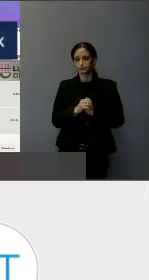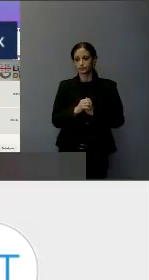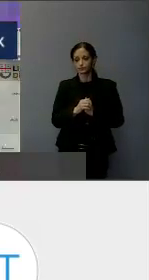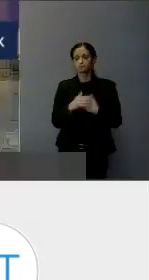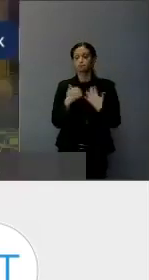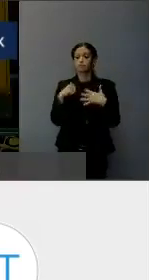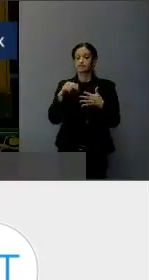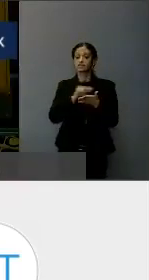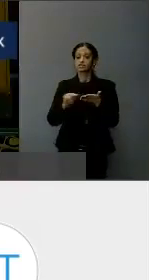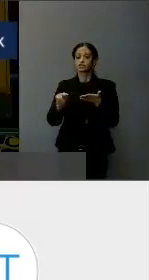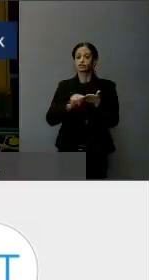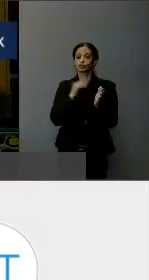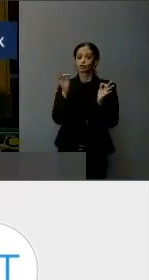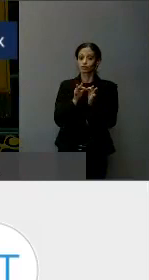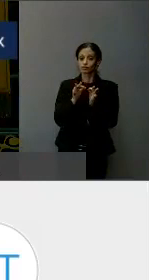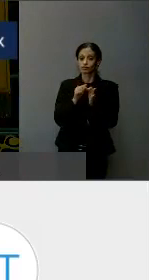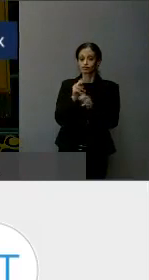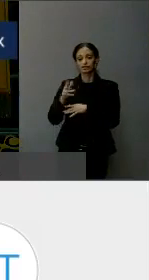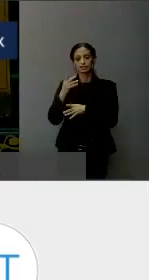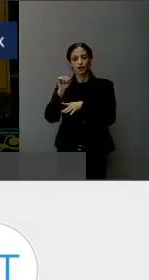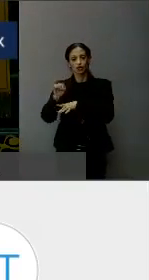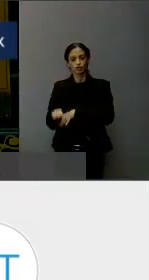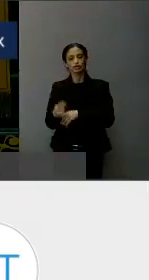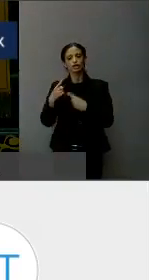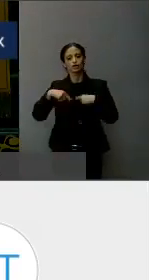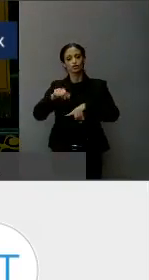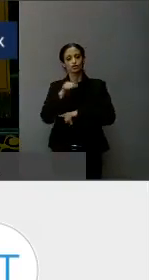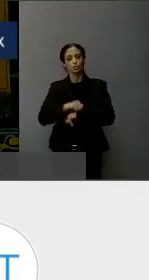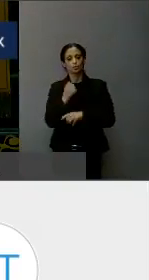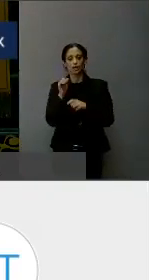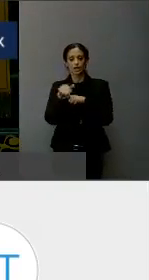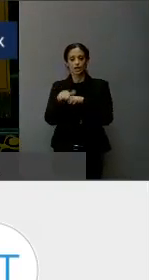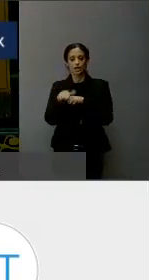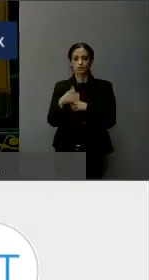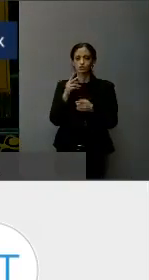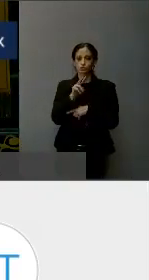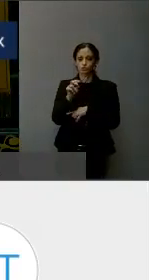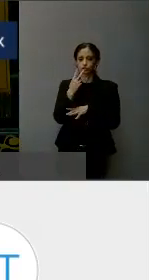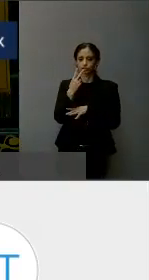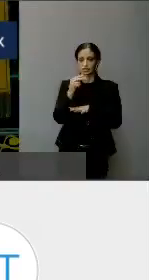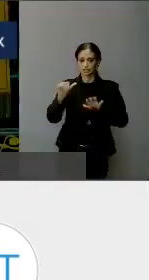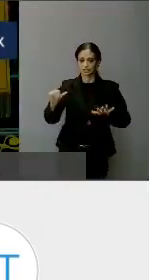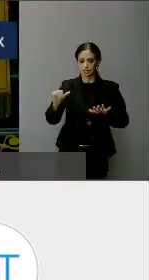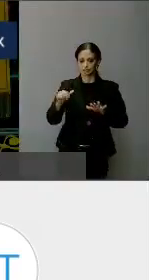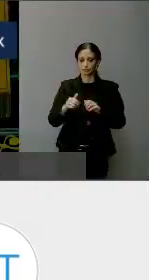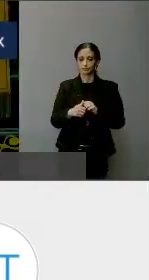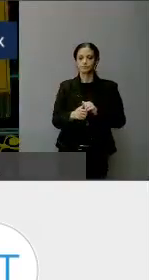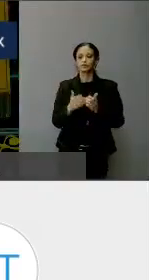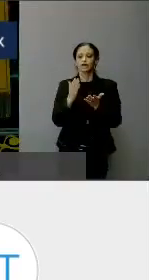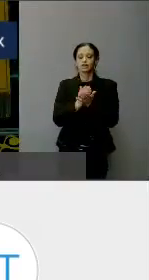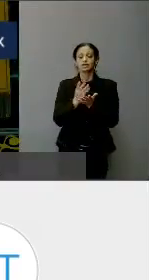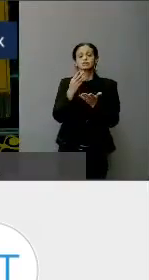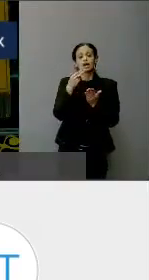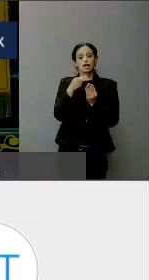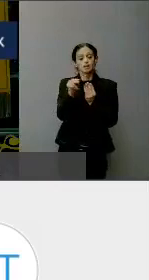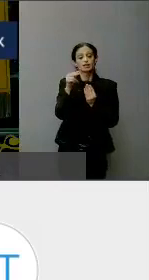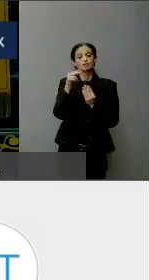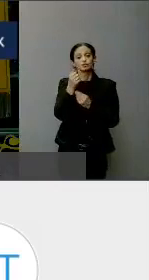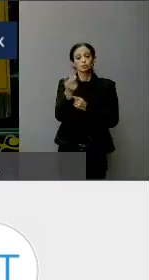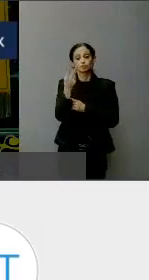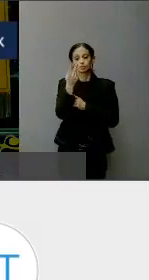16 voti 123 contrari il consiglio comunale respinge i 236 la mente un numero